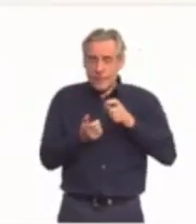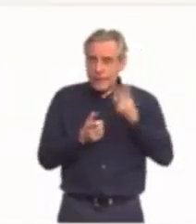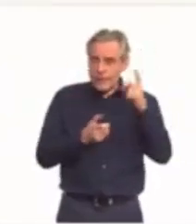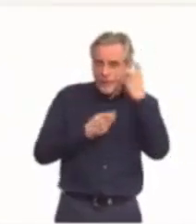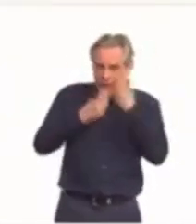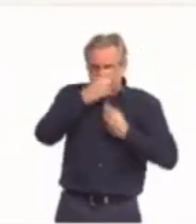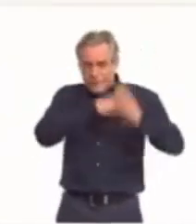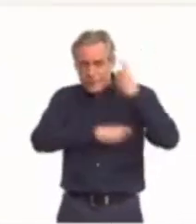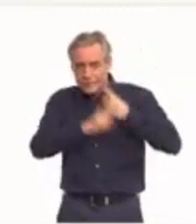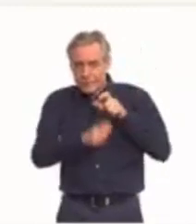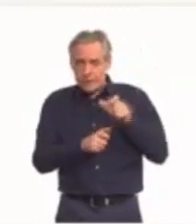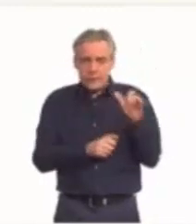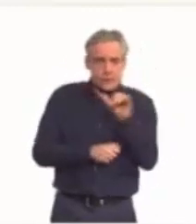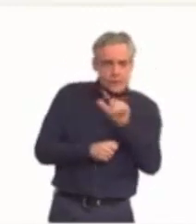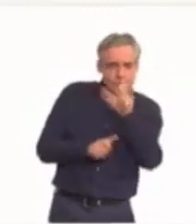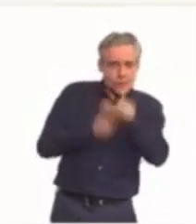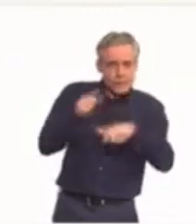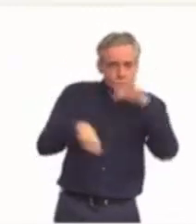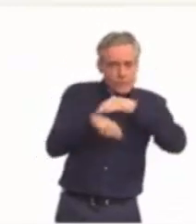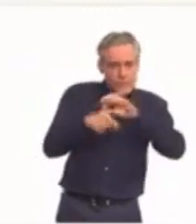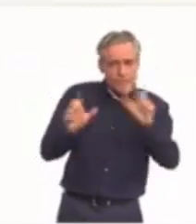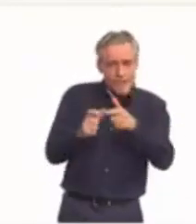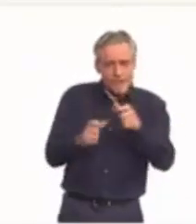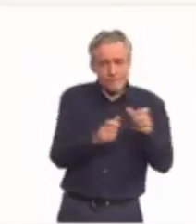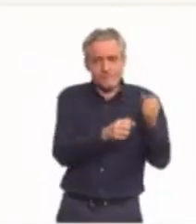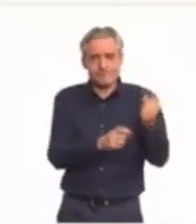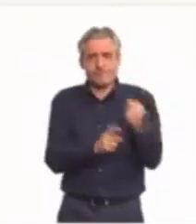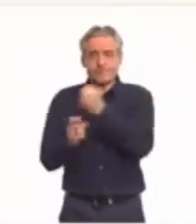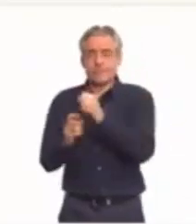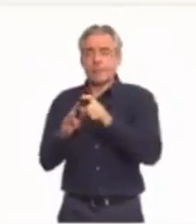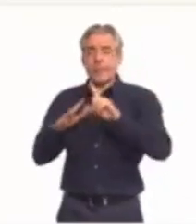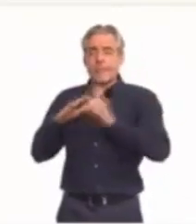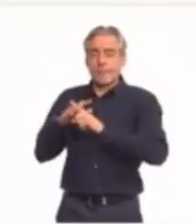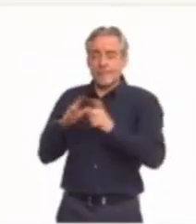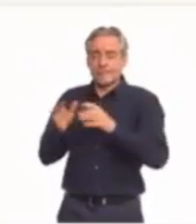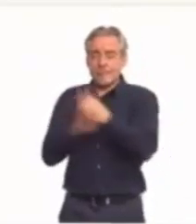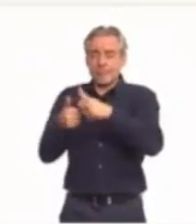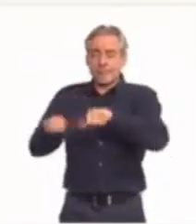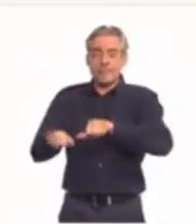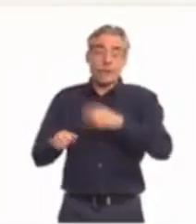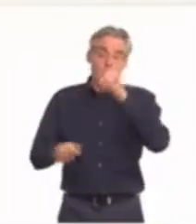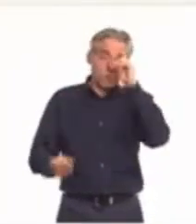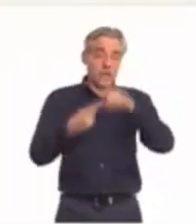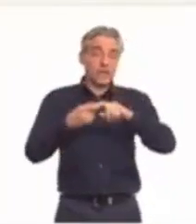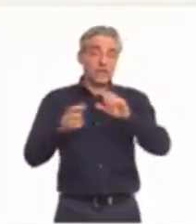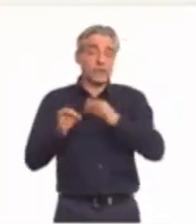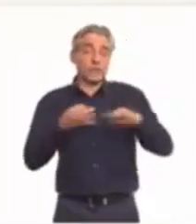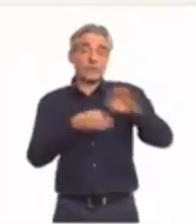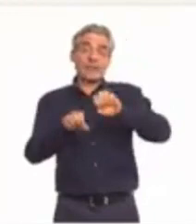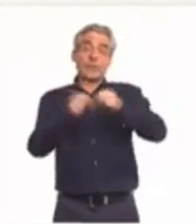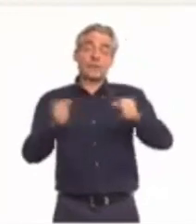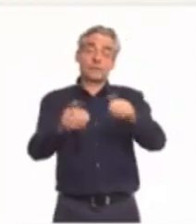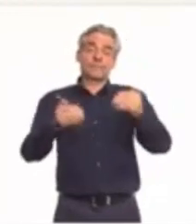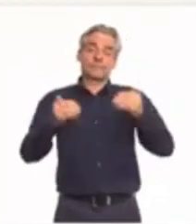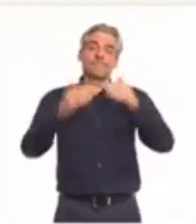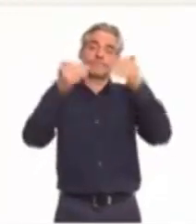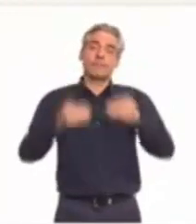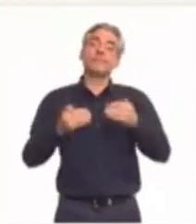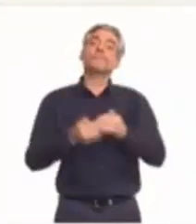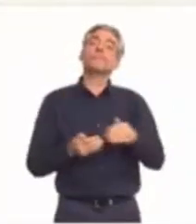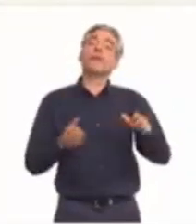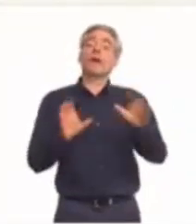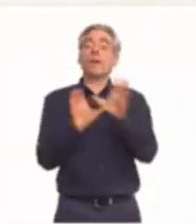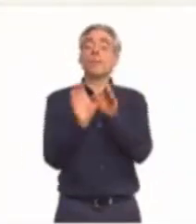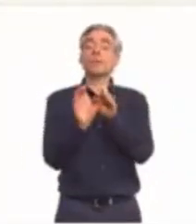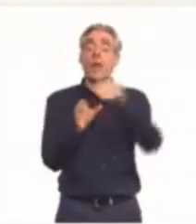tracer et isoler tous les patients, les cas contacts, et ainsi casser les chaînes de contamination. La Moselle, je le remarque, est aussi un